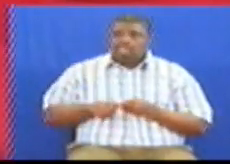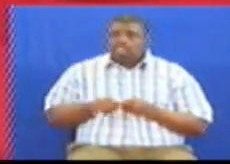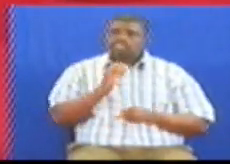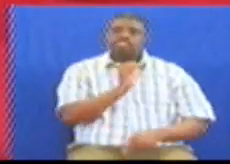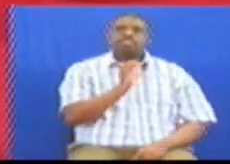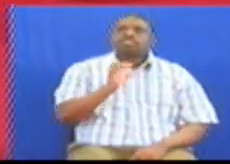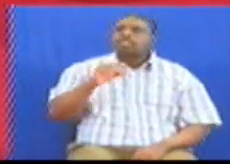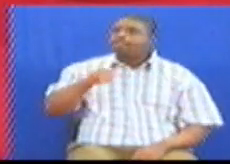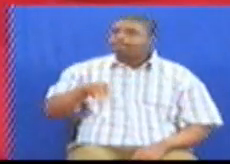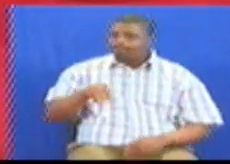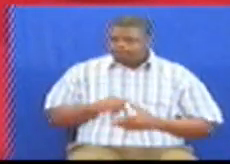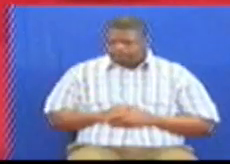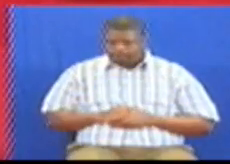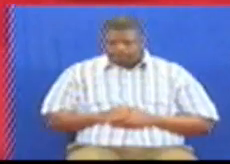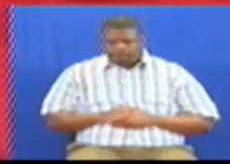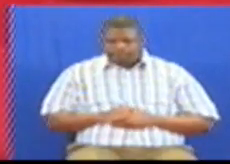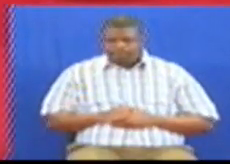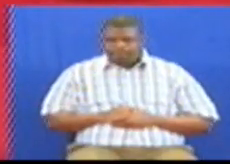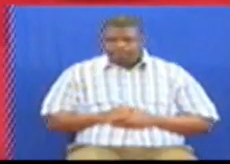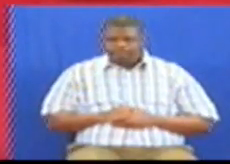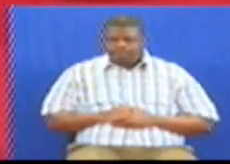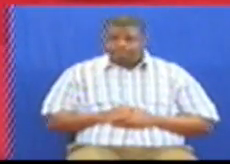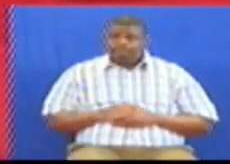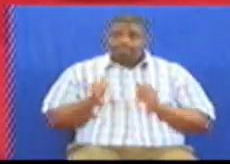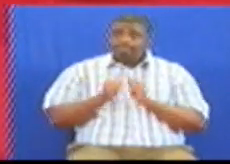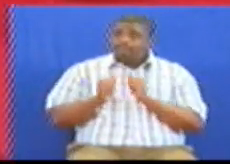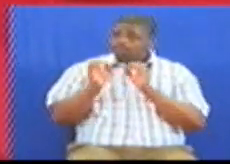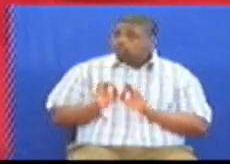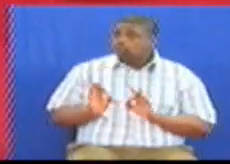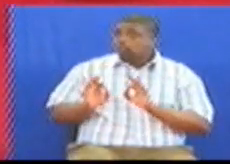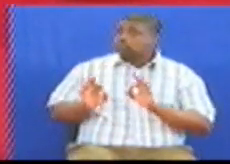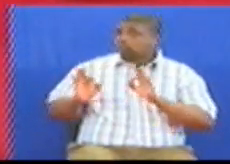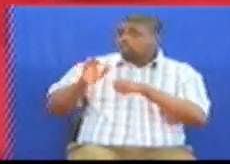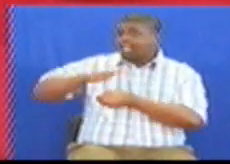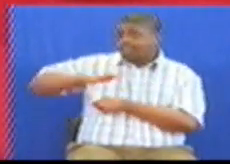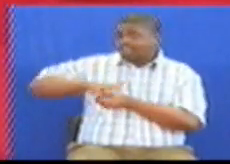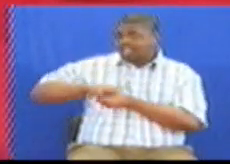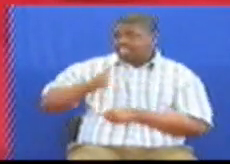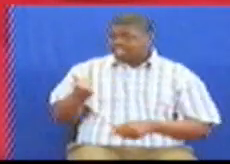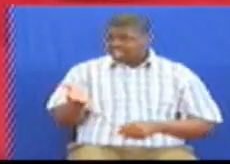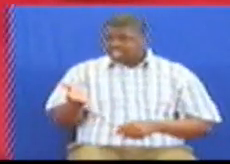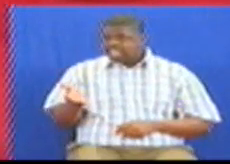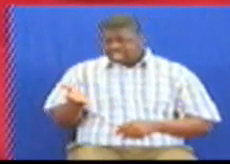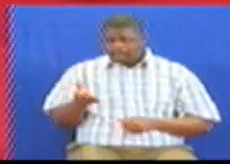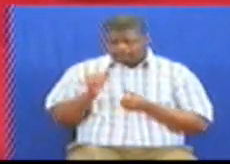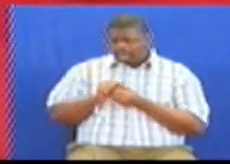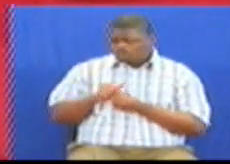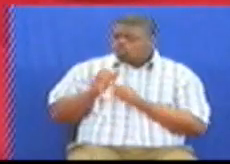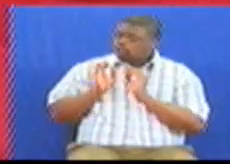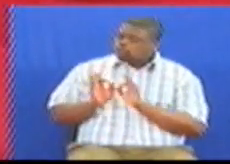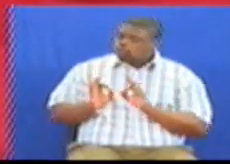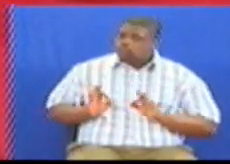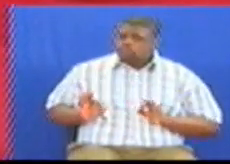Mheshimiwa Naibu Spika, mambo mazuri ni mengi. lakini pamoja na mazuri haya kuna mambo